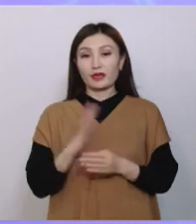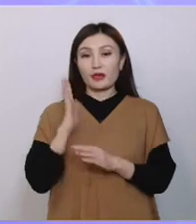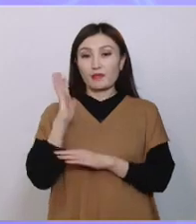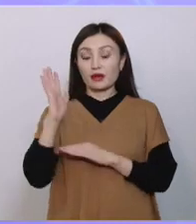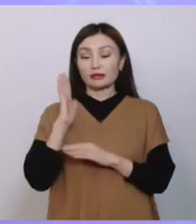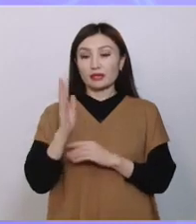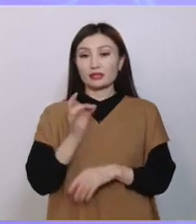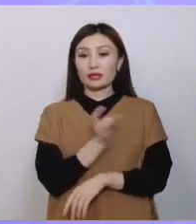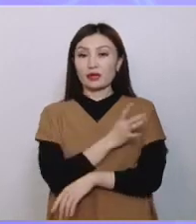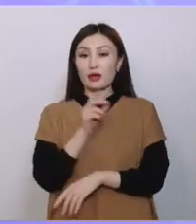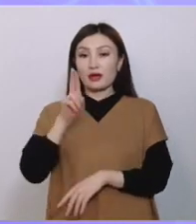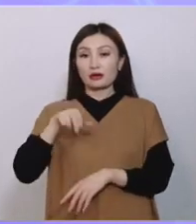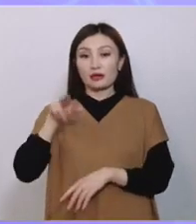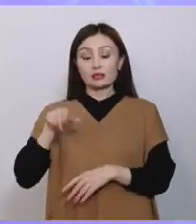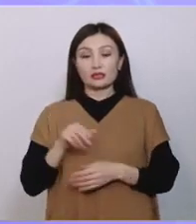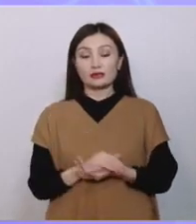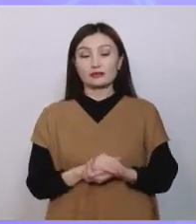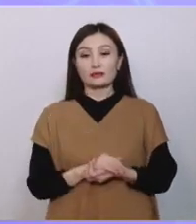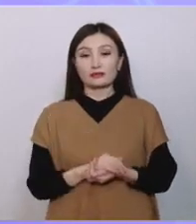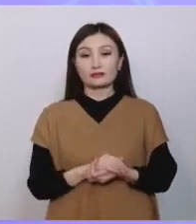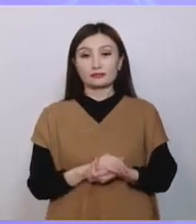Бактарды акташат.